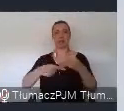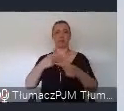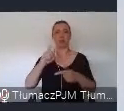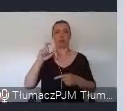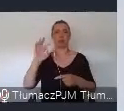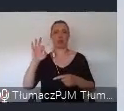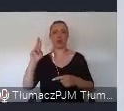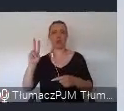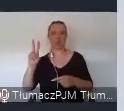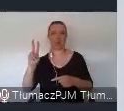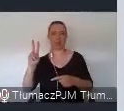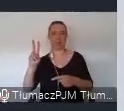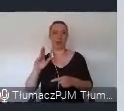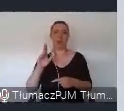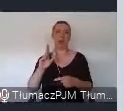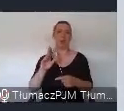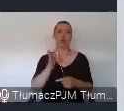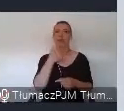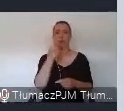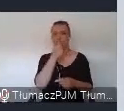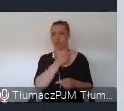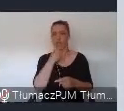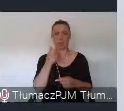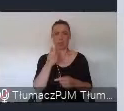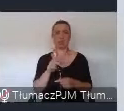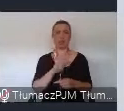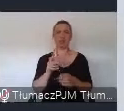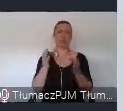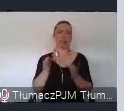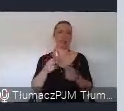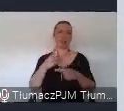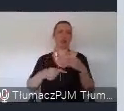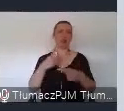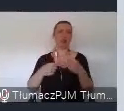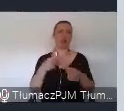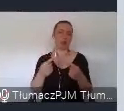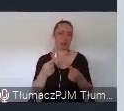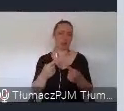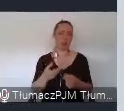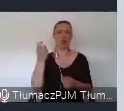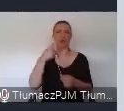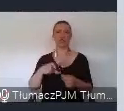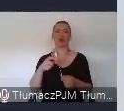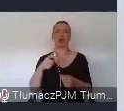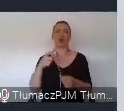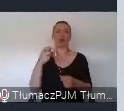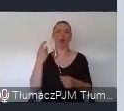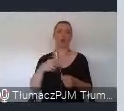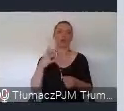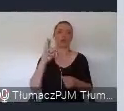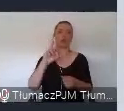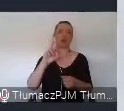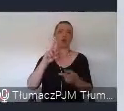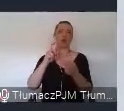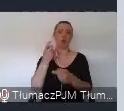że emisyjność polskiego ciepłownictwa sięga około 100 kg na jedną jednostkę ciepła, jak nie z gigażul. Mówimy